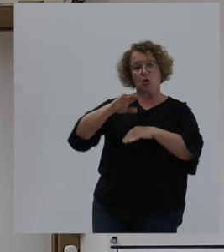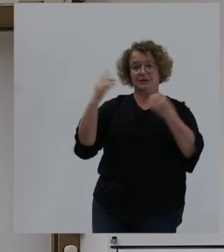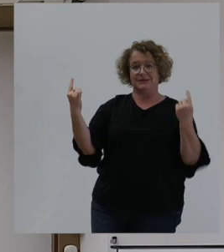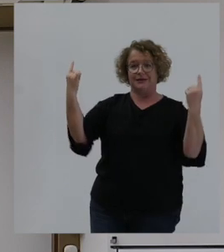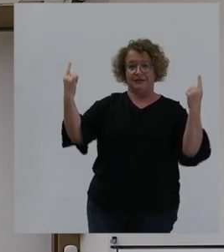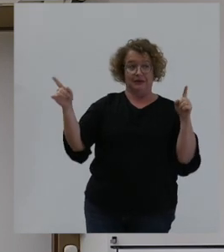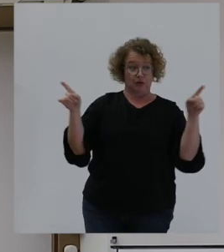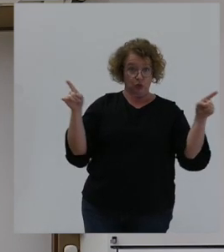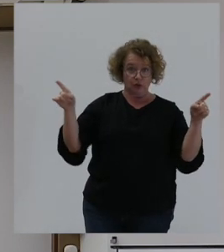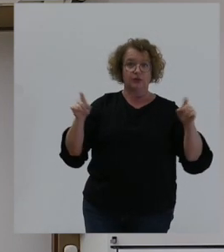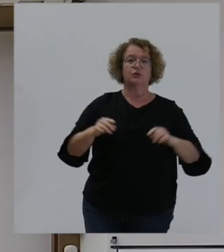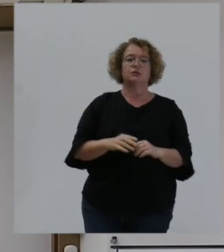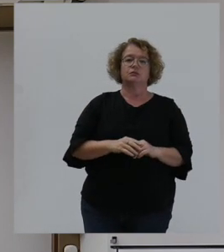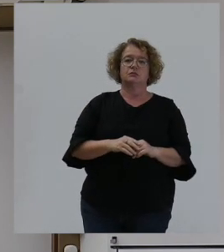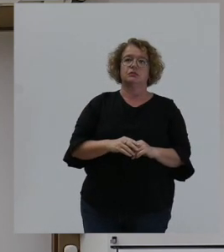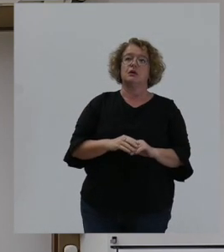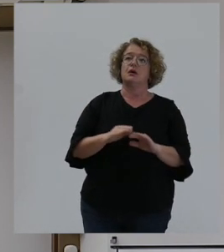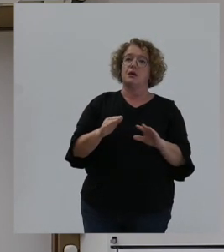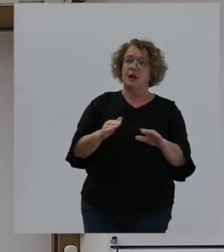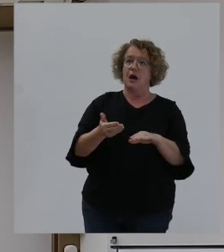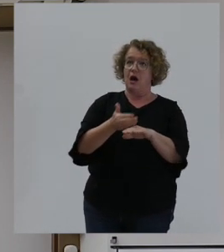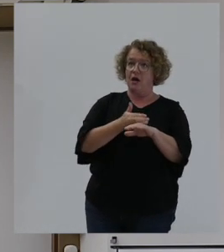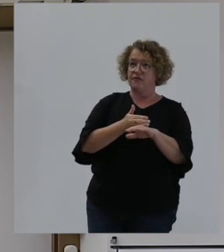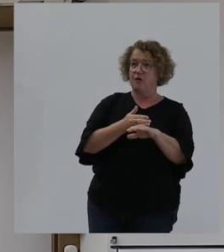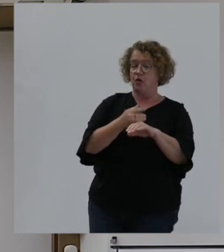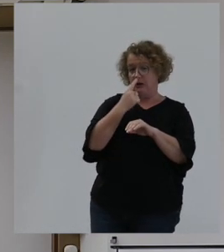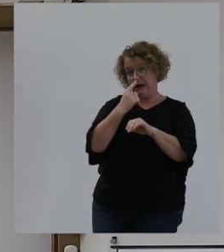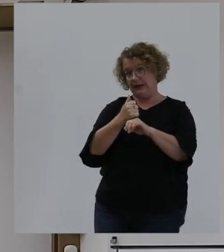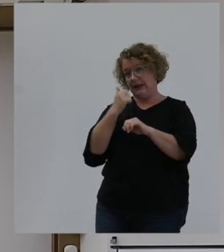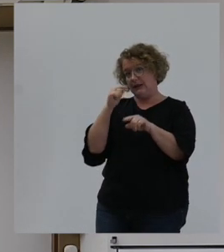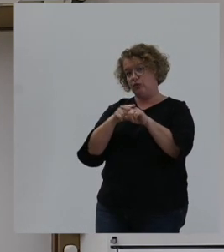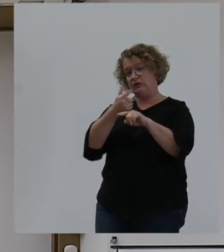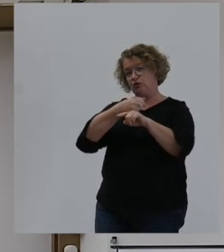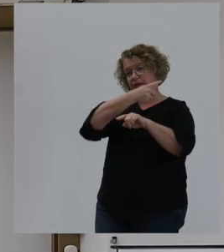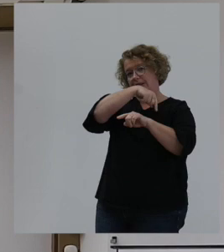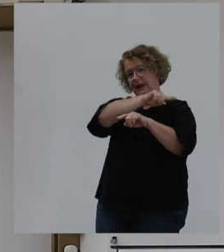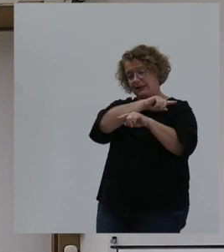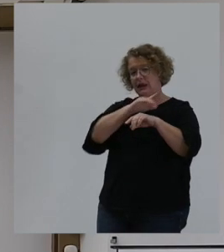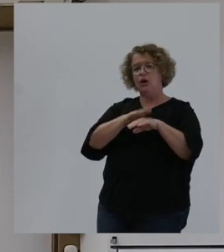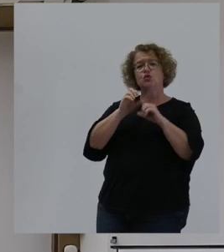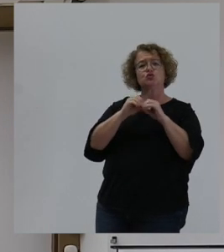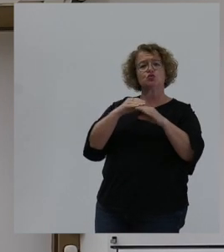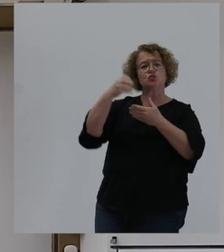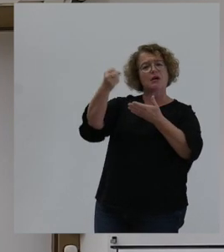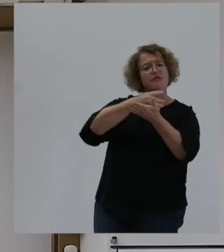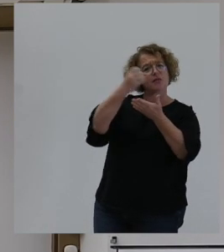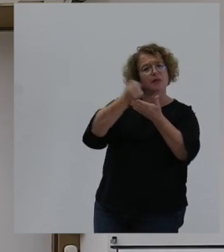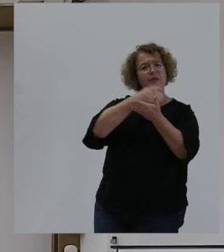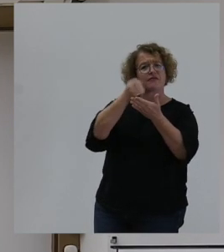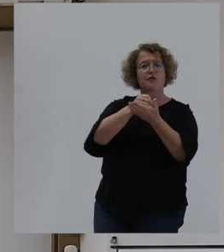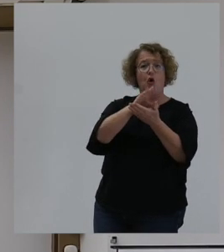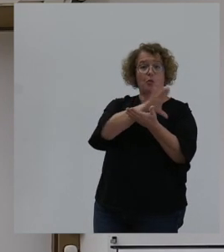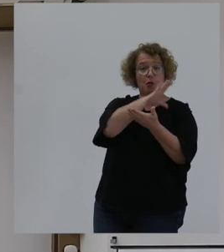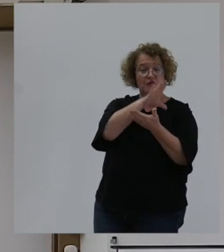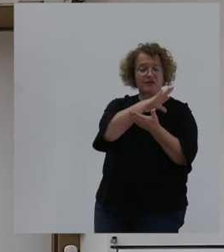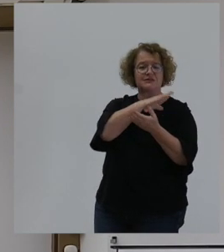c'est notamment en m'appuyant aussi sur ce qui s'est dit lors des réunions publiques de la semaine dernière, c'est qu'on a beaucoup entendu parler de la consultation des enseignants et des